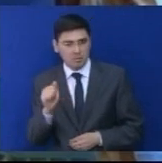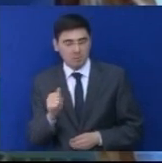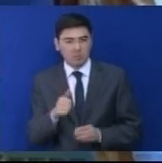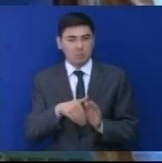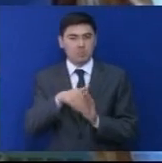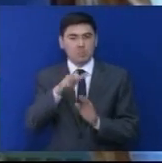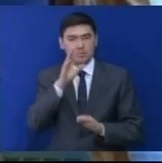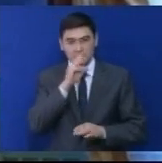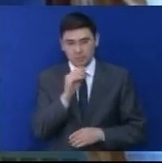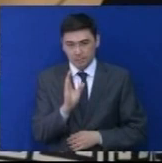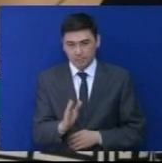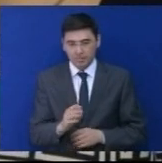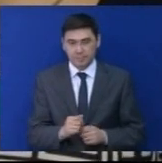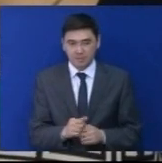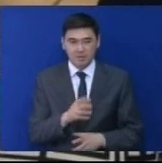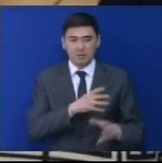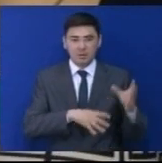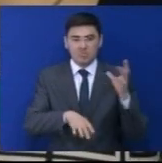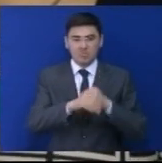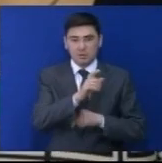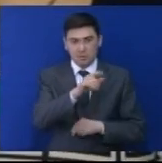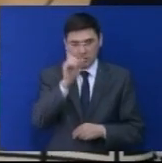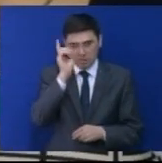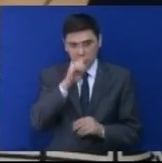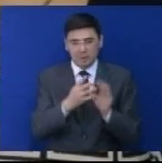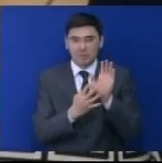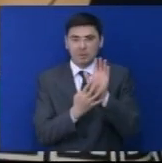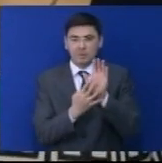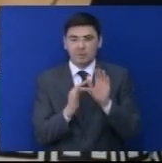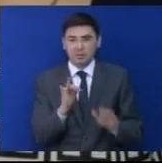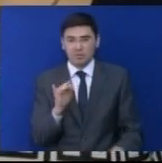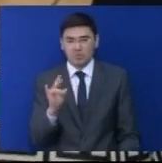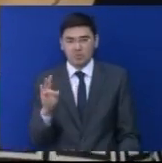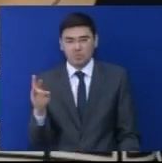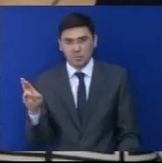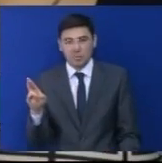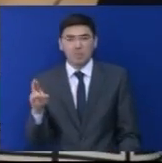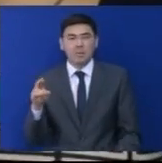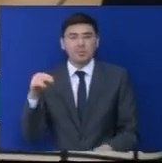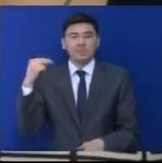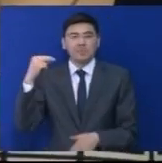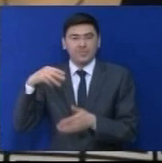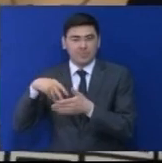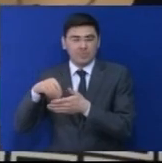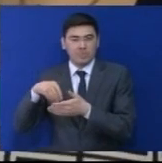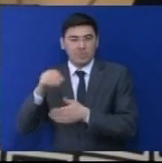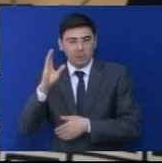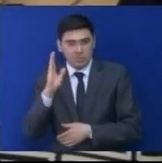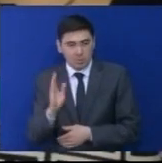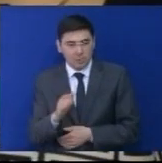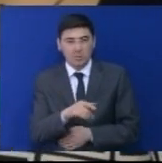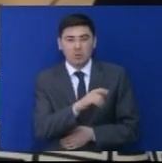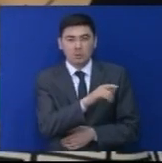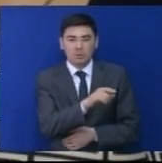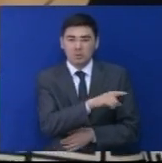Всем уже известно, что 9 июня состоятся президентские выборы. Они являются определителем нашего будущего. Поэтому принять в них участие